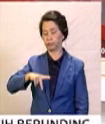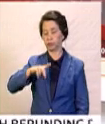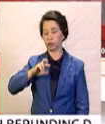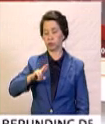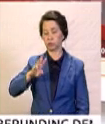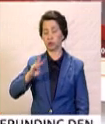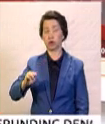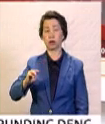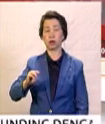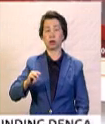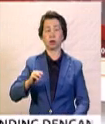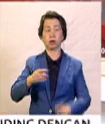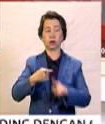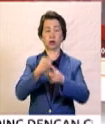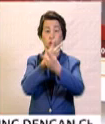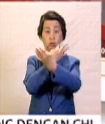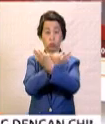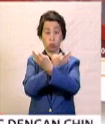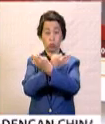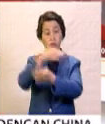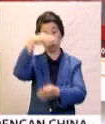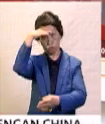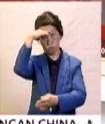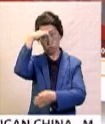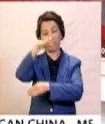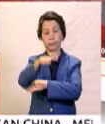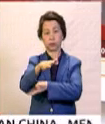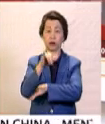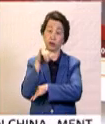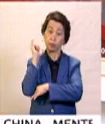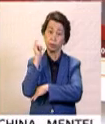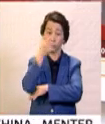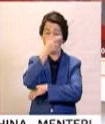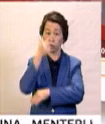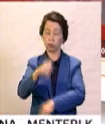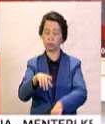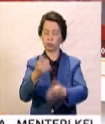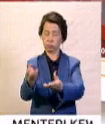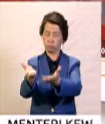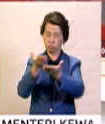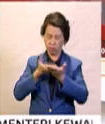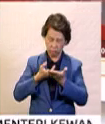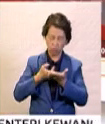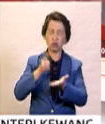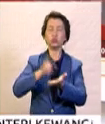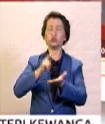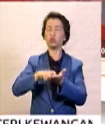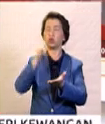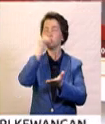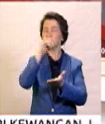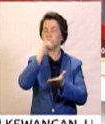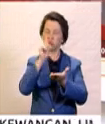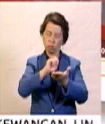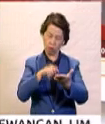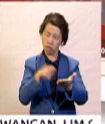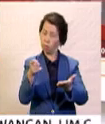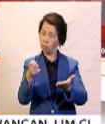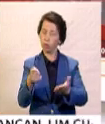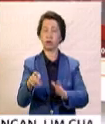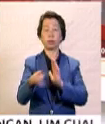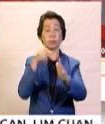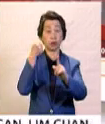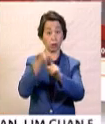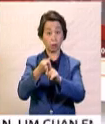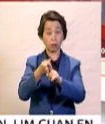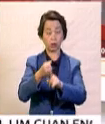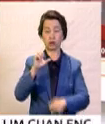Rasuah SPRM Cawangan Kluang Johor petang semalam kerana disyaki mengemukakan tuntutan palsu. Pengarah SPRM Johor